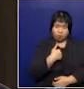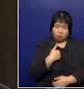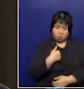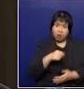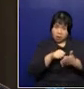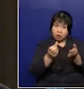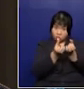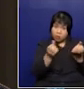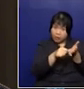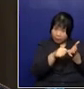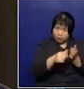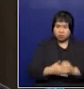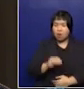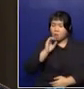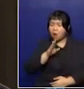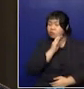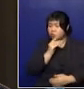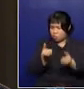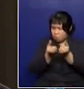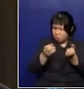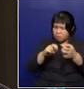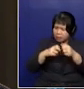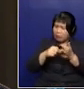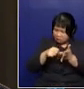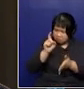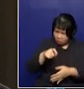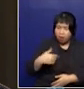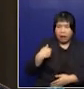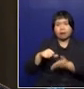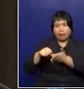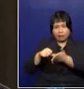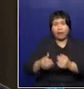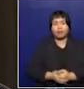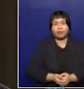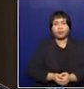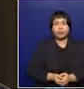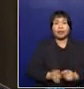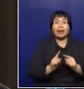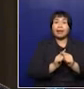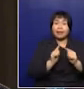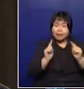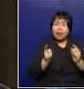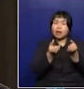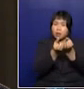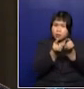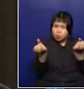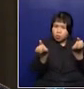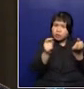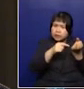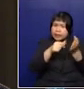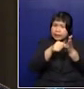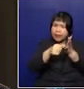อกถ้าใช้แล้วมีปัญหาก็แก้สิปรากฏพอใช้มาแล้วมันมีปัญหาจริงตอนนี้ต้องแก้แล้วฮะแต่จะแก้รัฐธรรมนูญได้ต่อเมื่อนะฮ